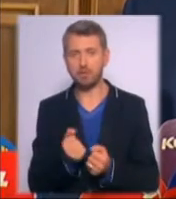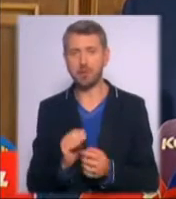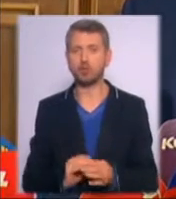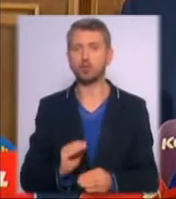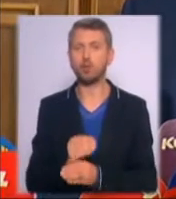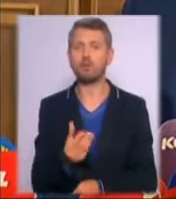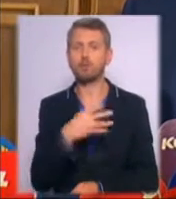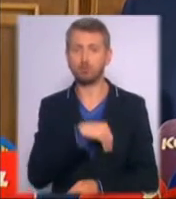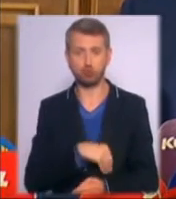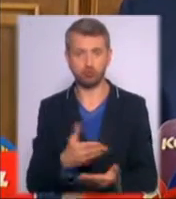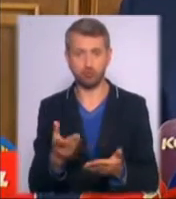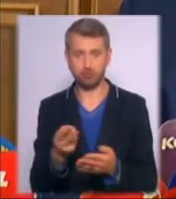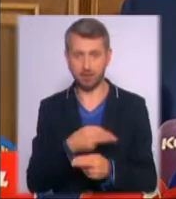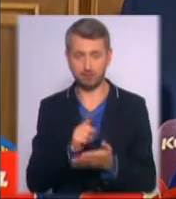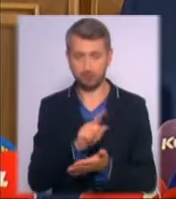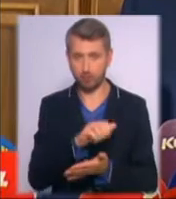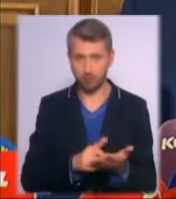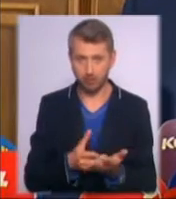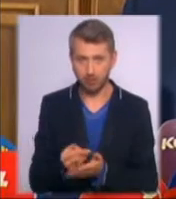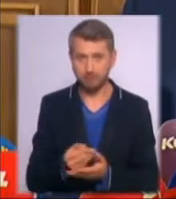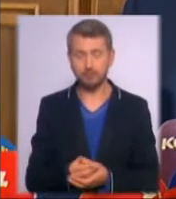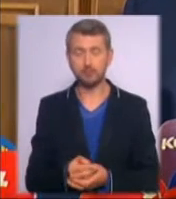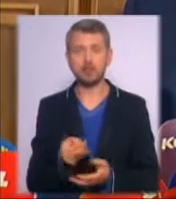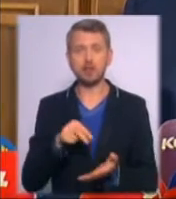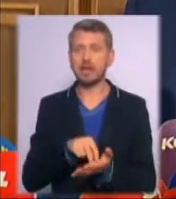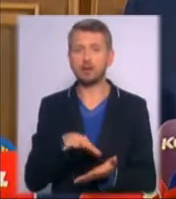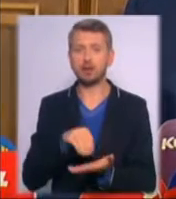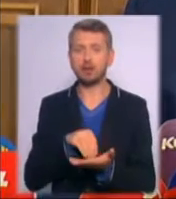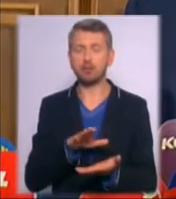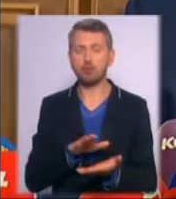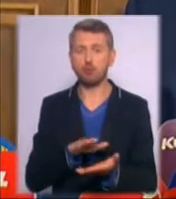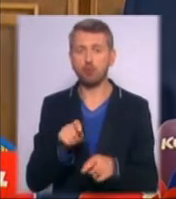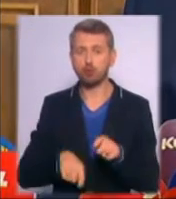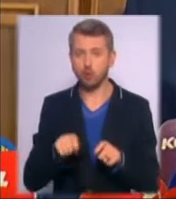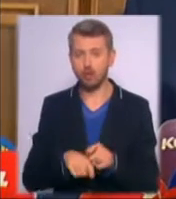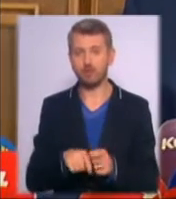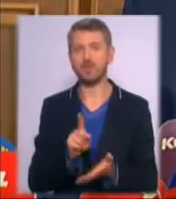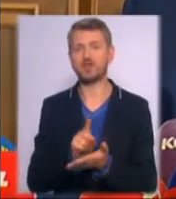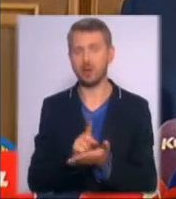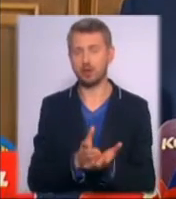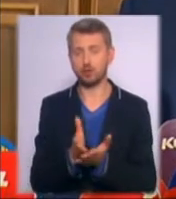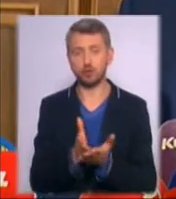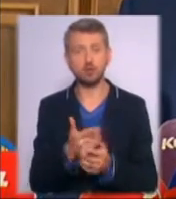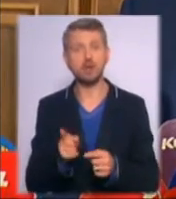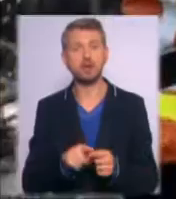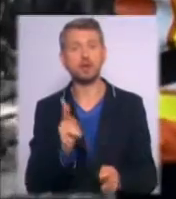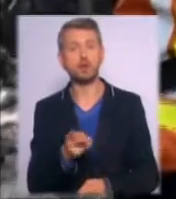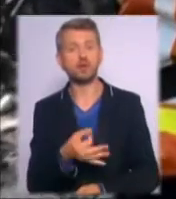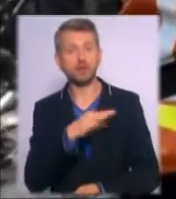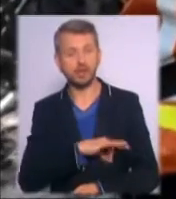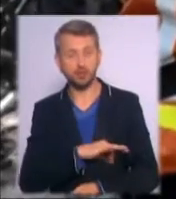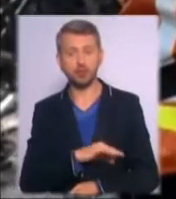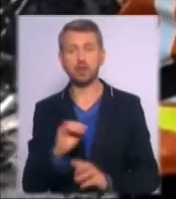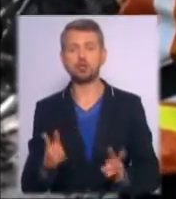яке не оподатковується, яке не стоїть на контролі у фіскальних служб, зрозуміло, це комусь вигідно. І